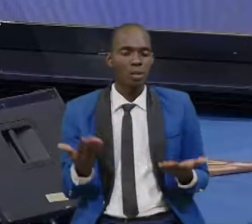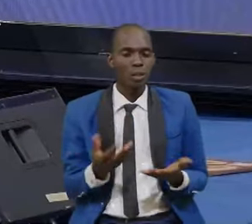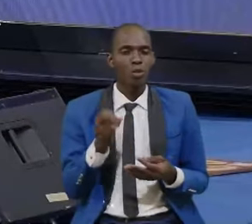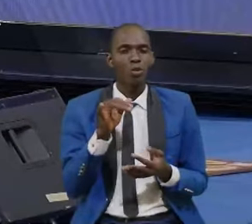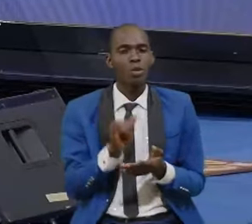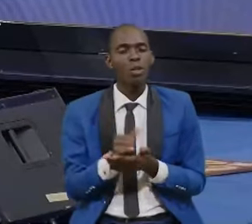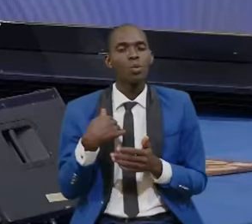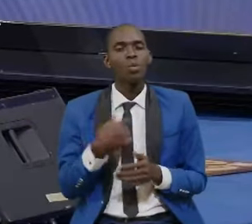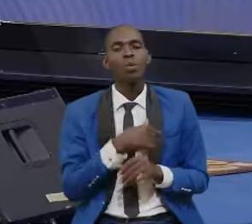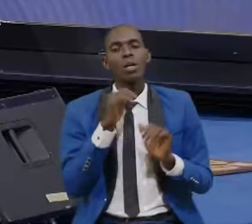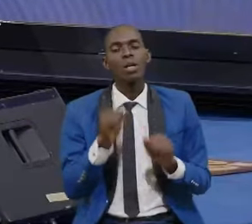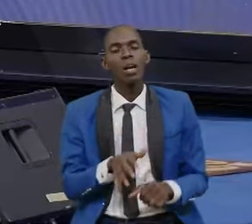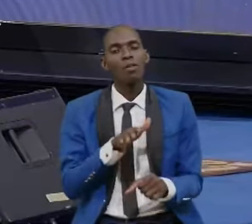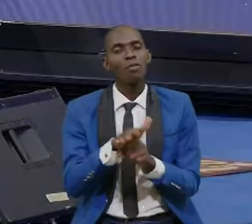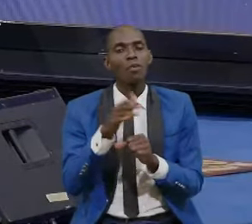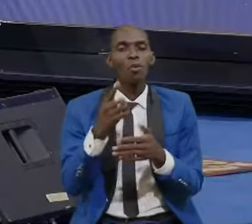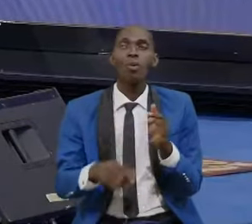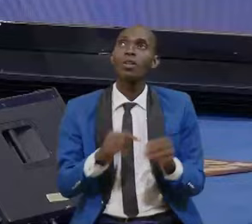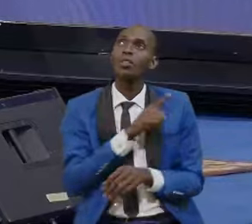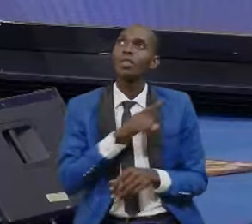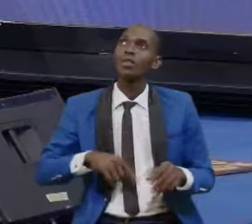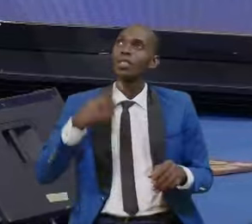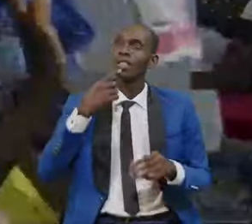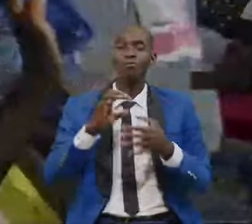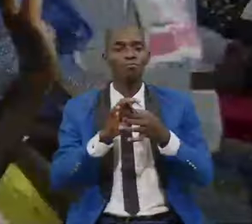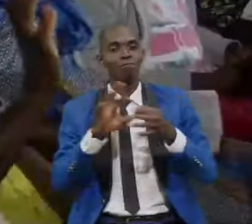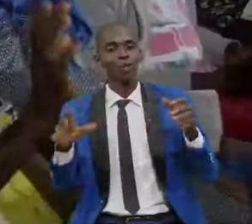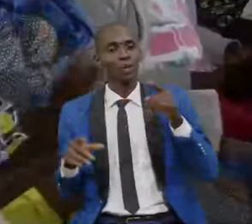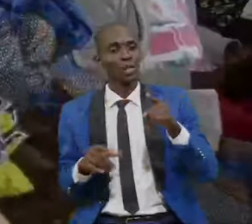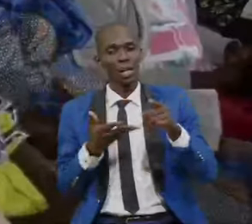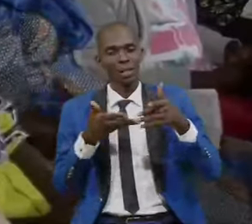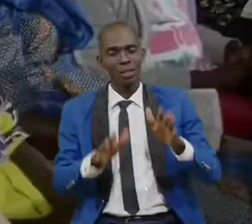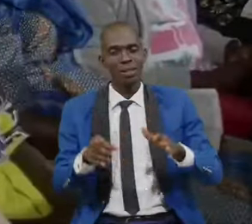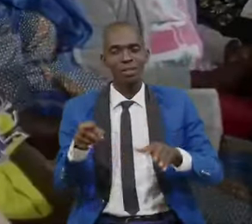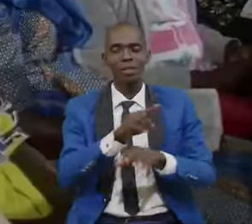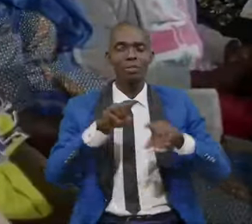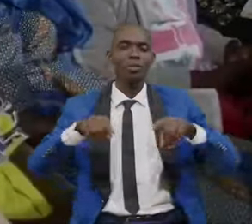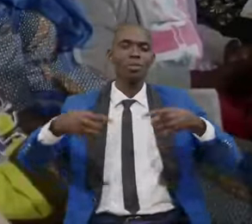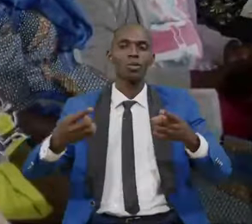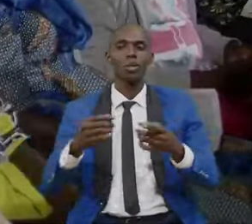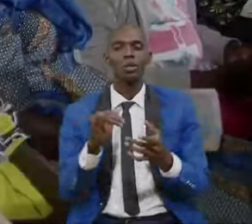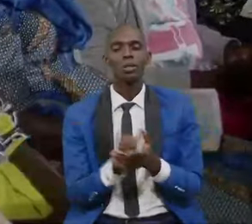que le Seigneur a dit. Déliez-le et laissez-le aller.